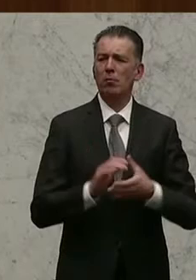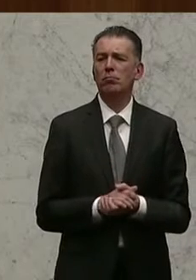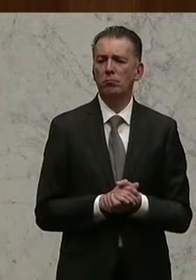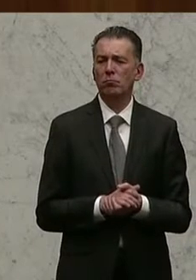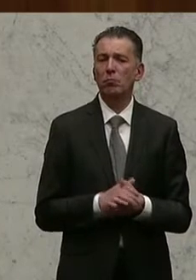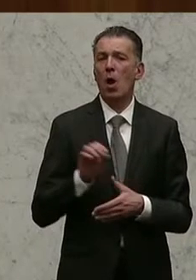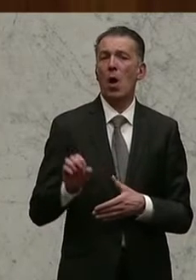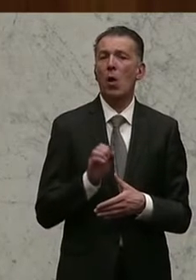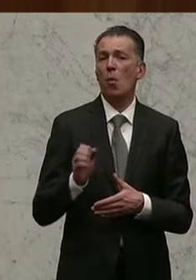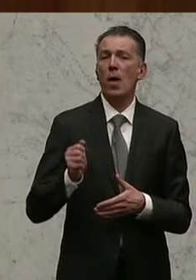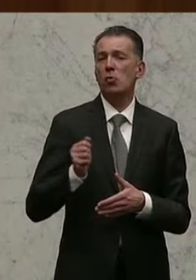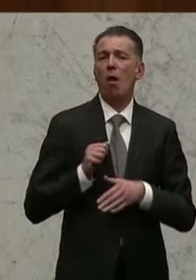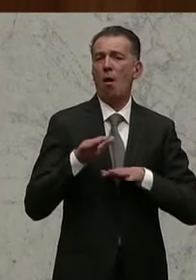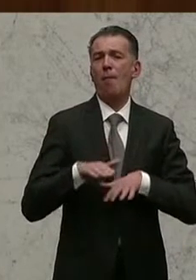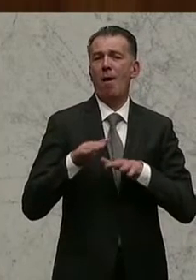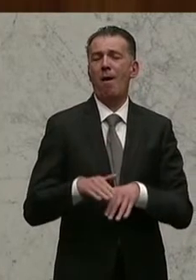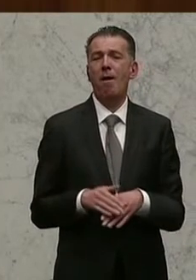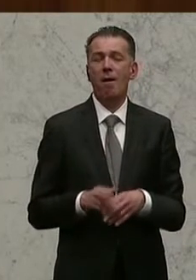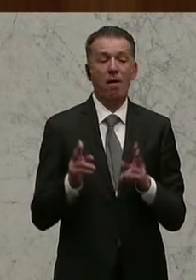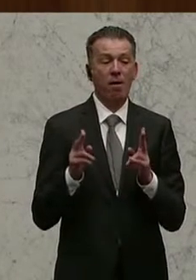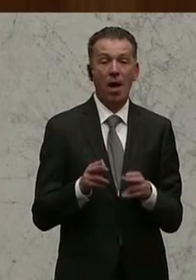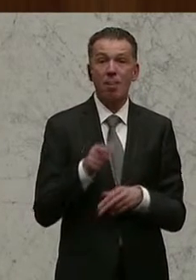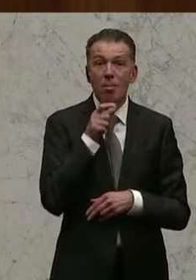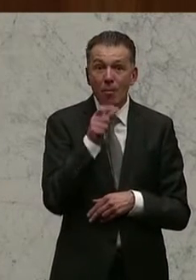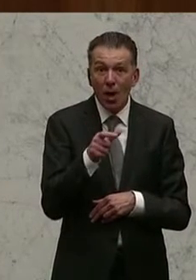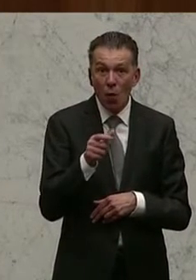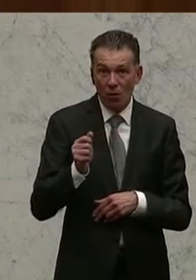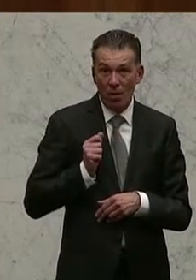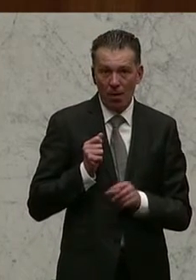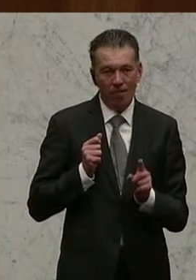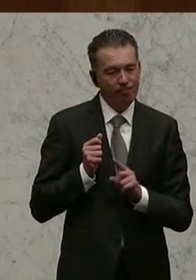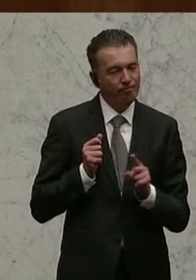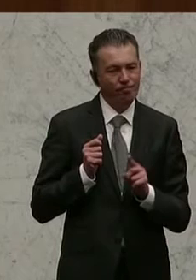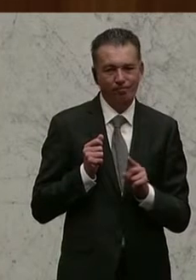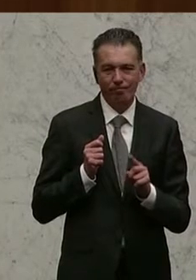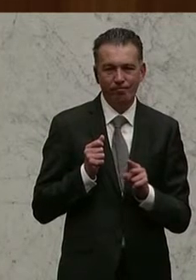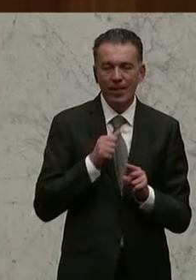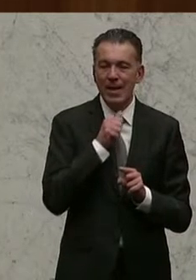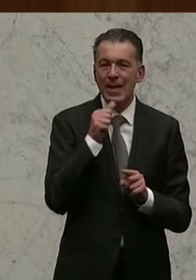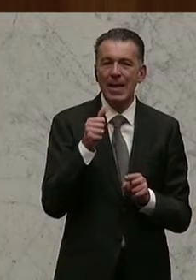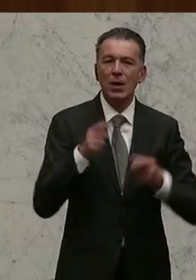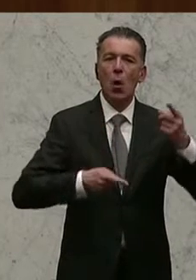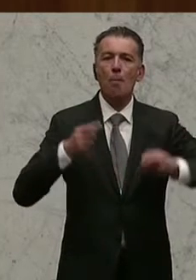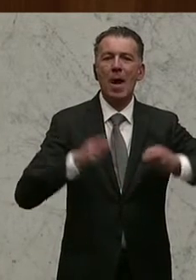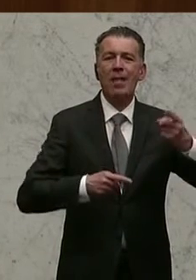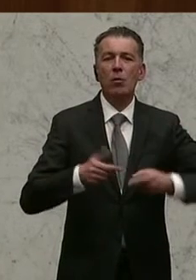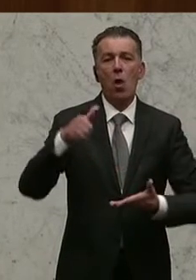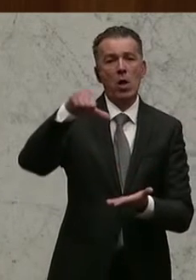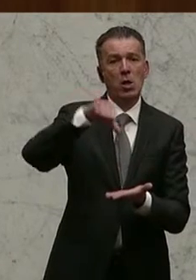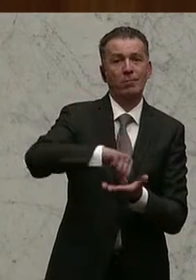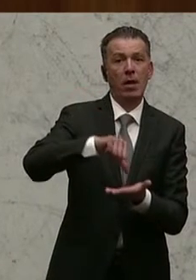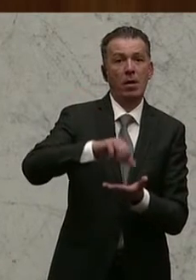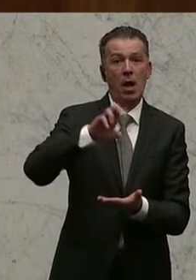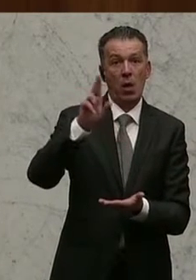Diese europäische Armee kann aber nicht eine europäische Berufsarmee sein, die unter dem zentralistischen Kommando einer zentralistischen